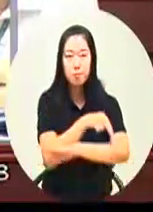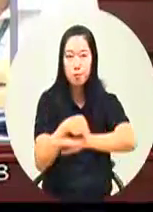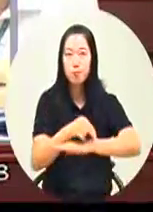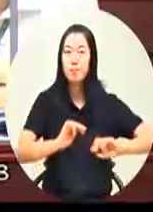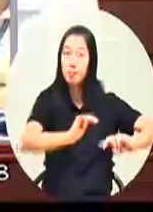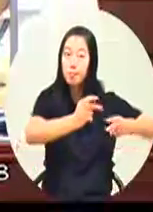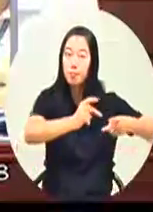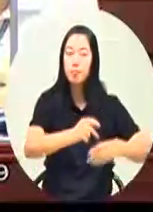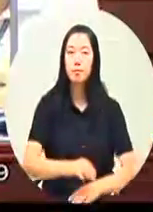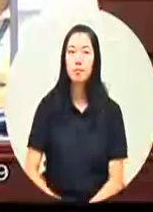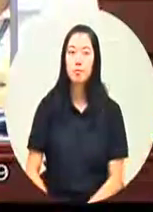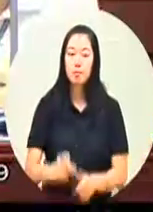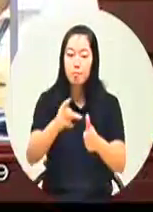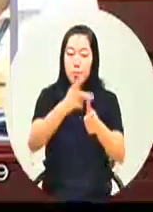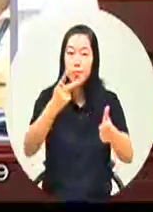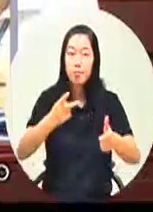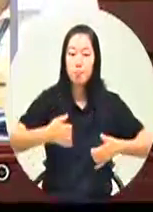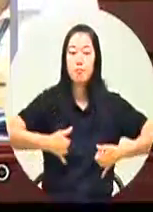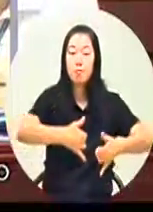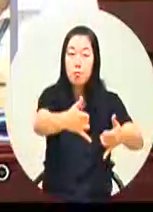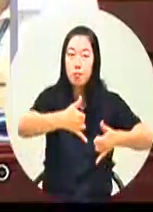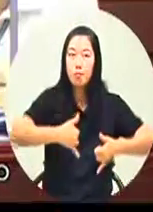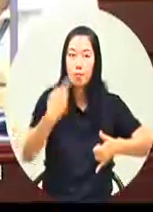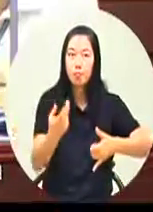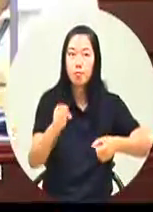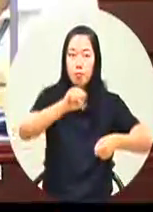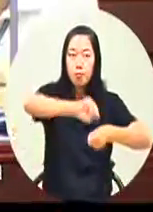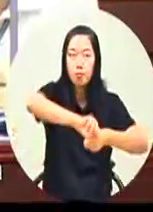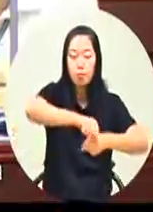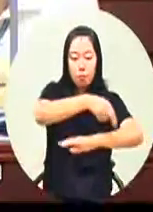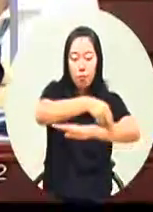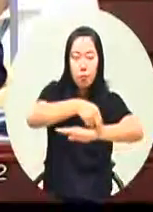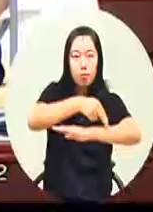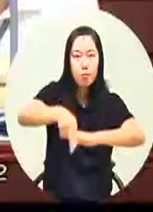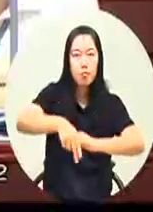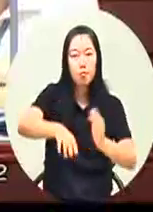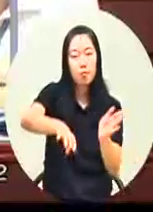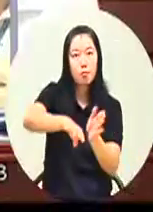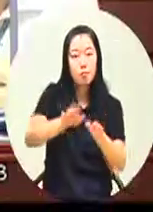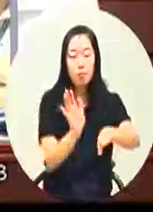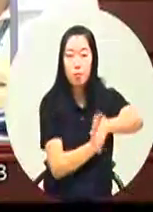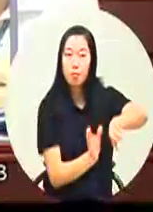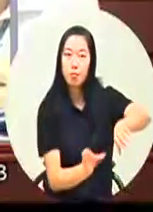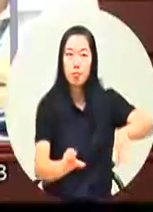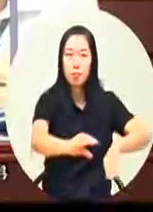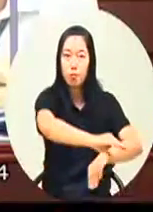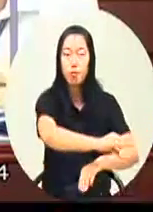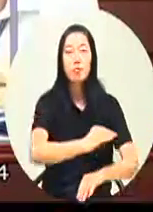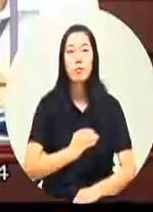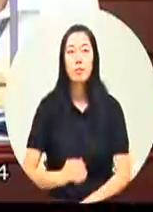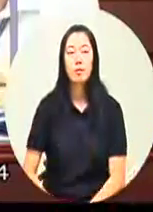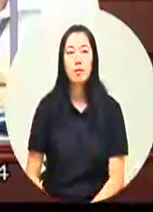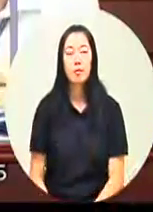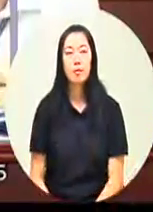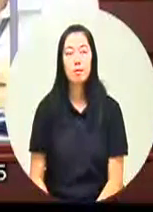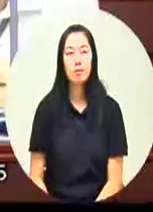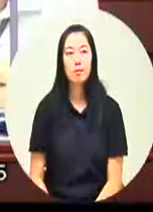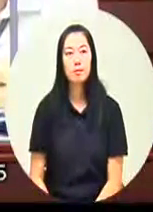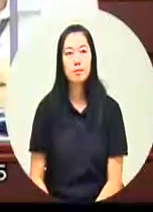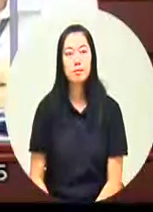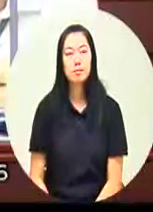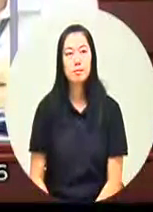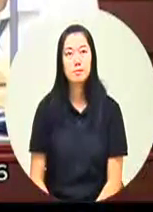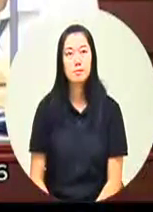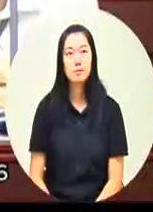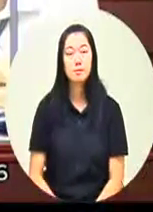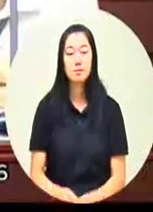哦。比如说在第二个车道，我们可以再加画一个左转的方向，这样也许就可以疏解这样的一个需求哈、哦。那男